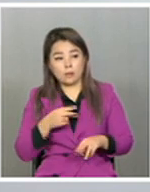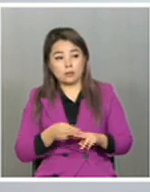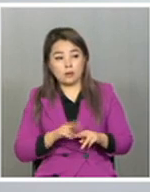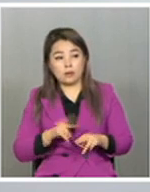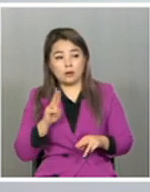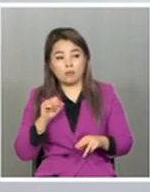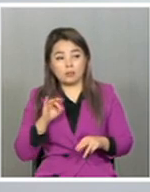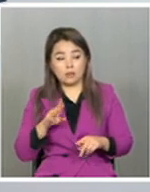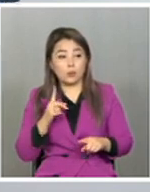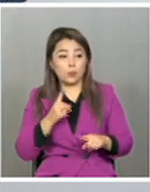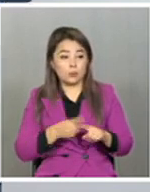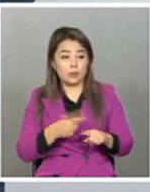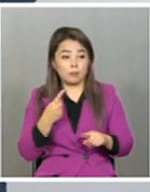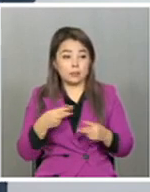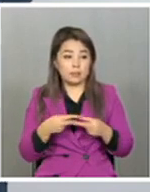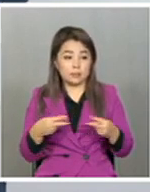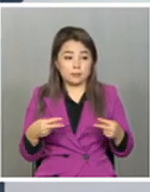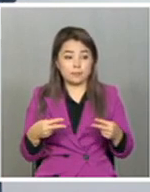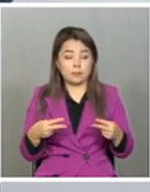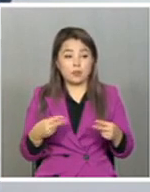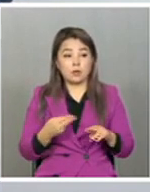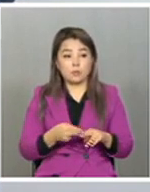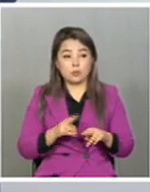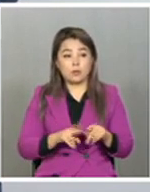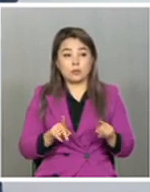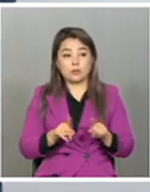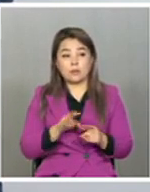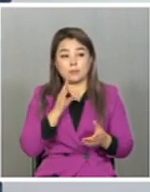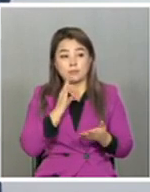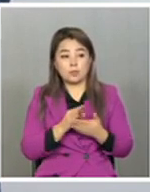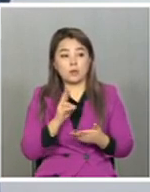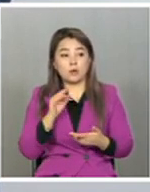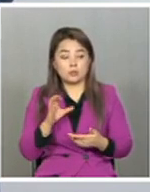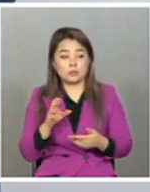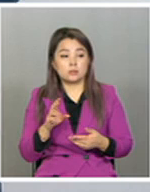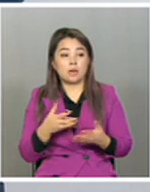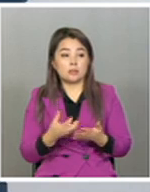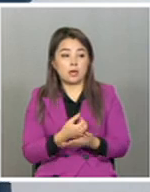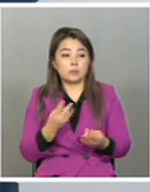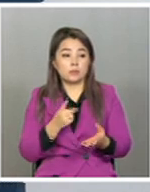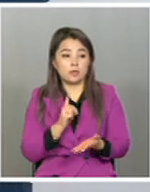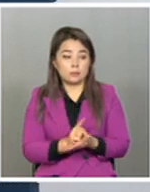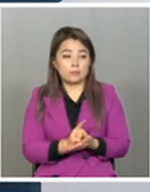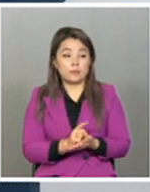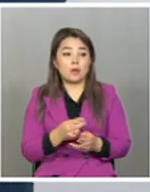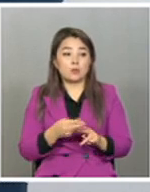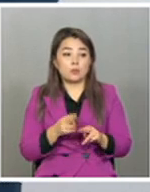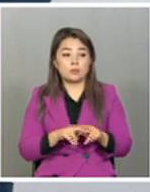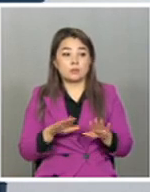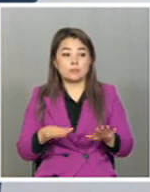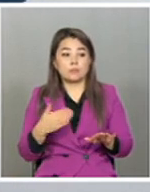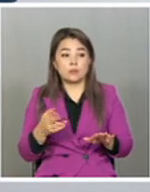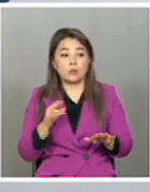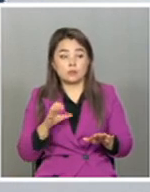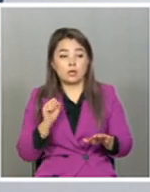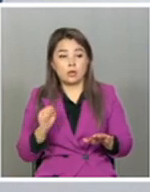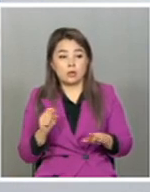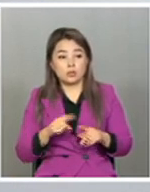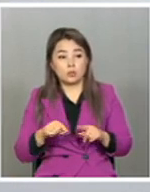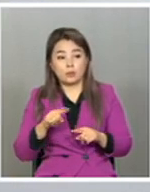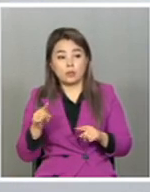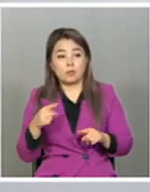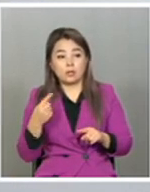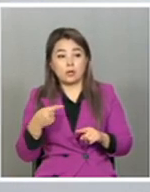квадраттарының қосындысы 1-ге тең. Енді осыдан косинус табамыз тағы да. Сонда косинус а түбір астында